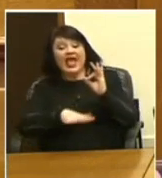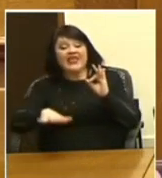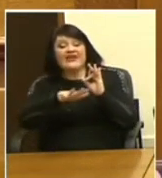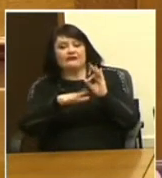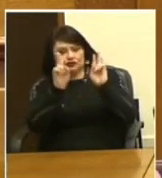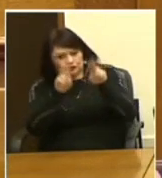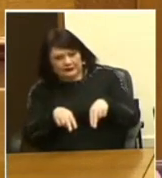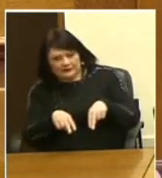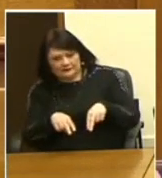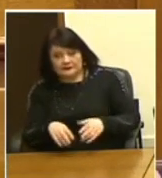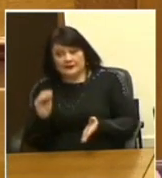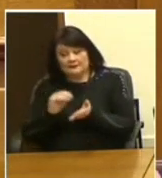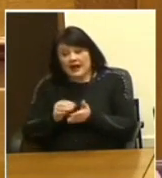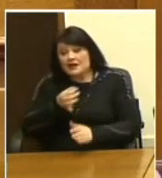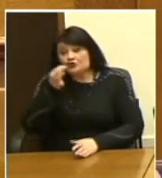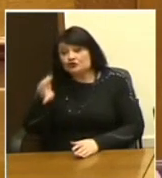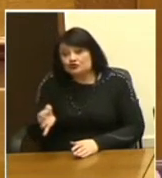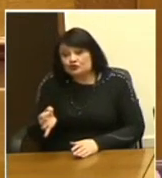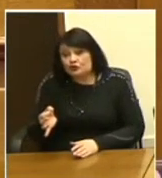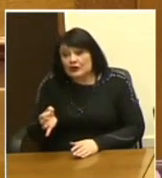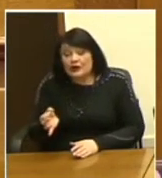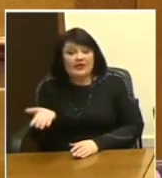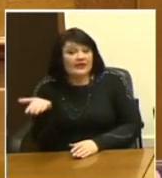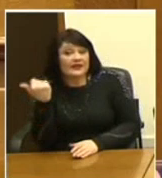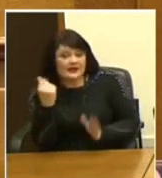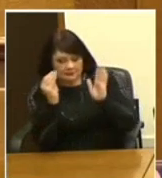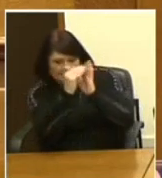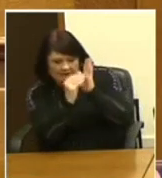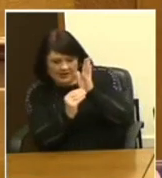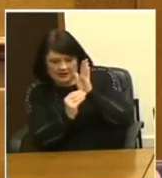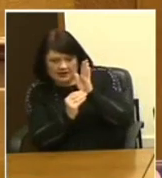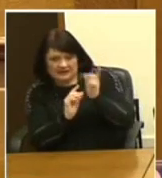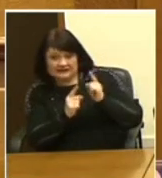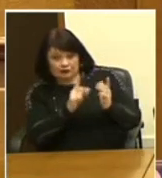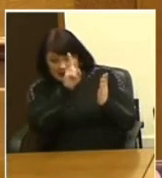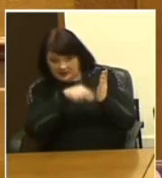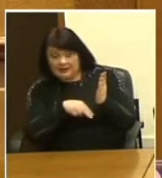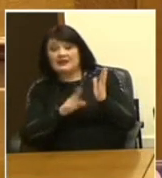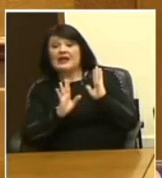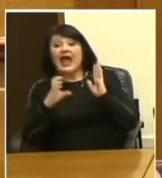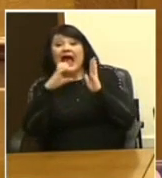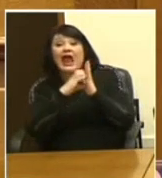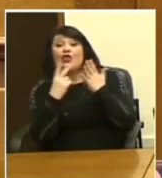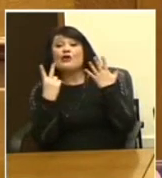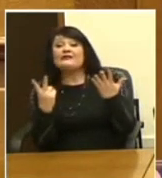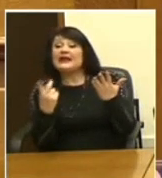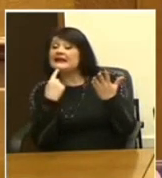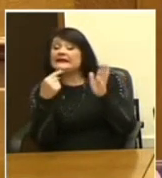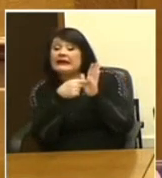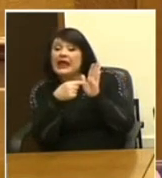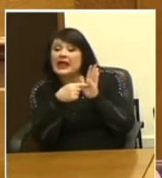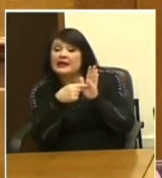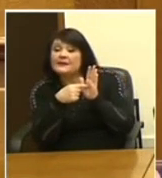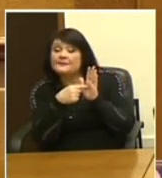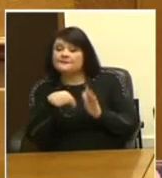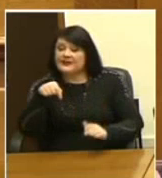λέω ότι δεν έχετε διαβάσει τη Συμφωνία των Πρεσπών ή κάνετε πως δεν την έχετε διαβάσει, ιδιαίτερα το άρθρο 7. Και σήμερα